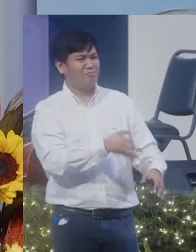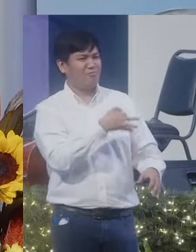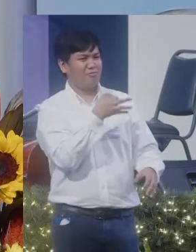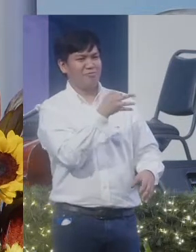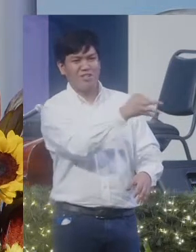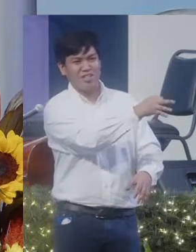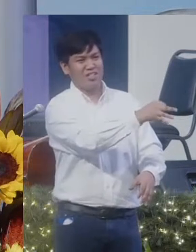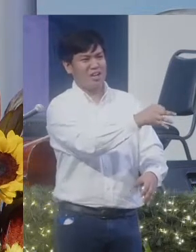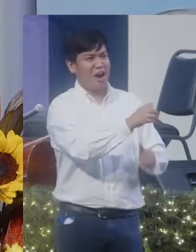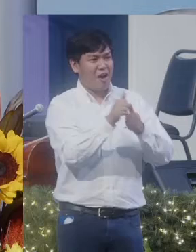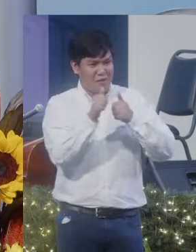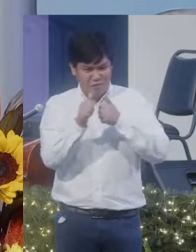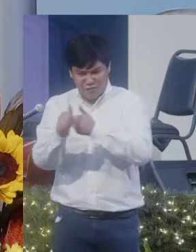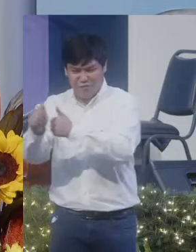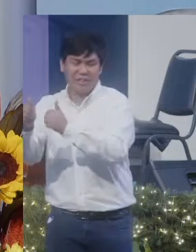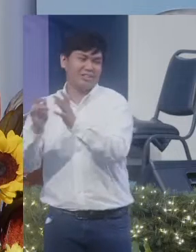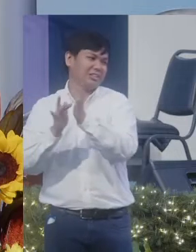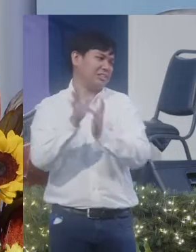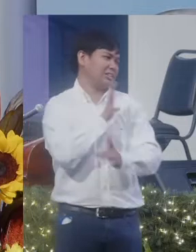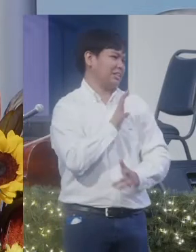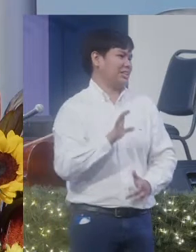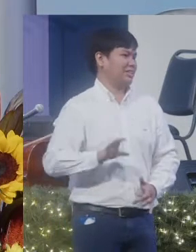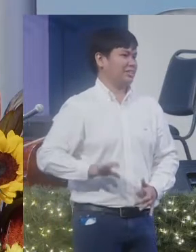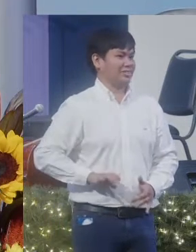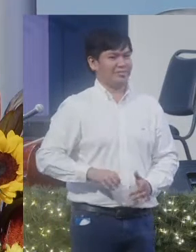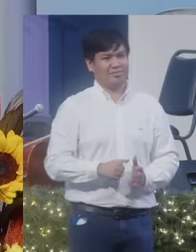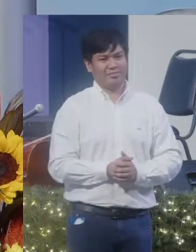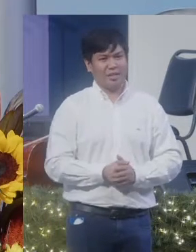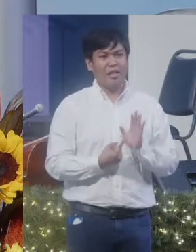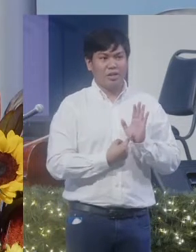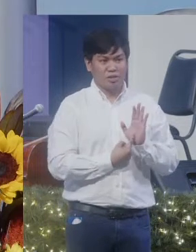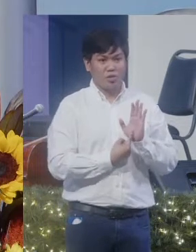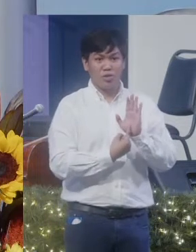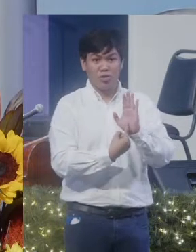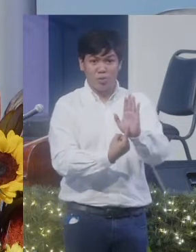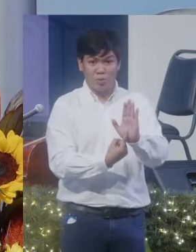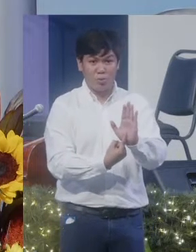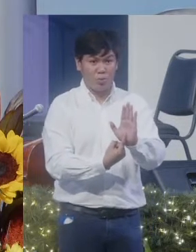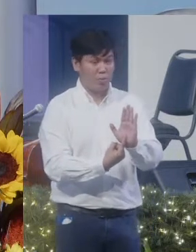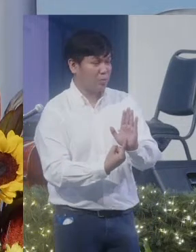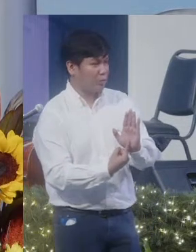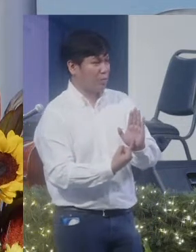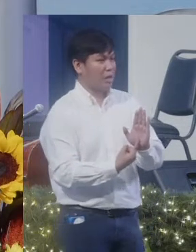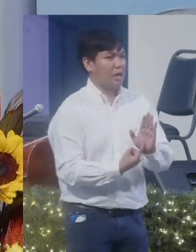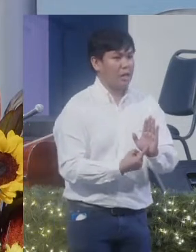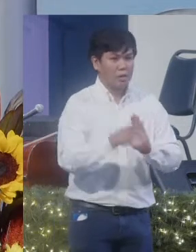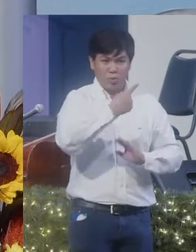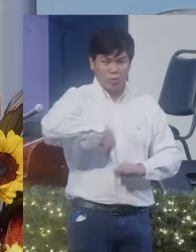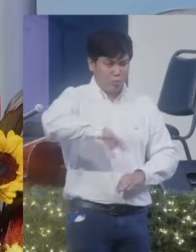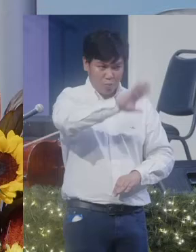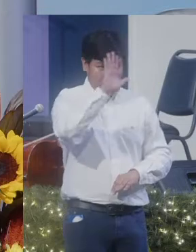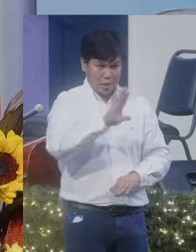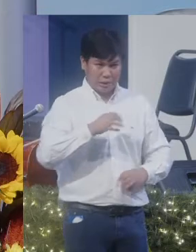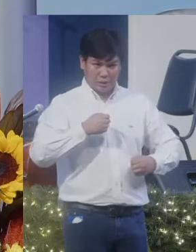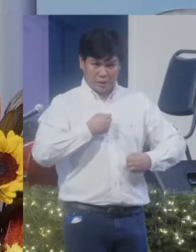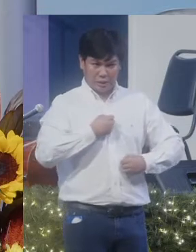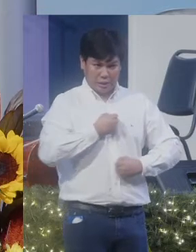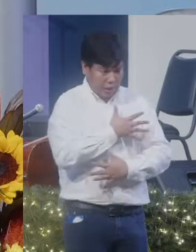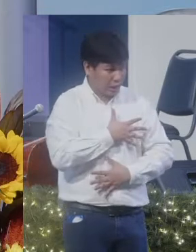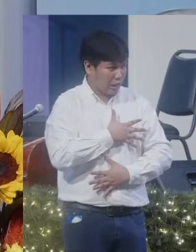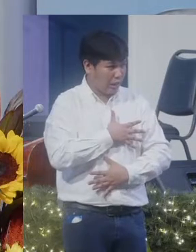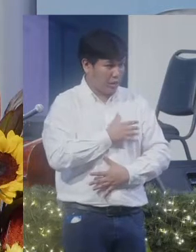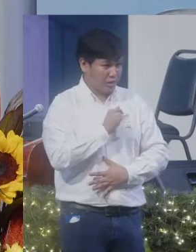kapangyarihan. Yun po ang pinapakita ng Panginoon sa atin dito. Kaya huwag po kayong matatakot na